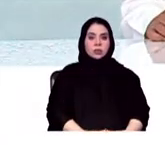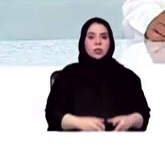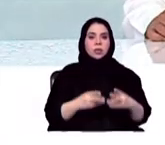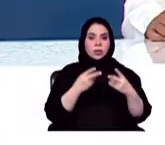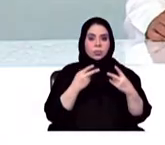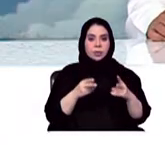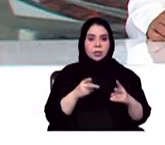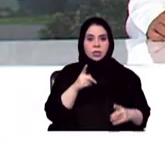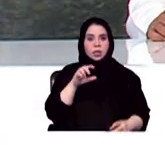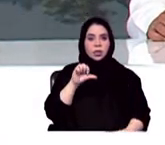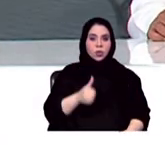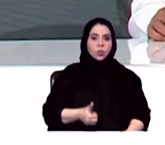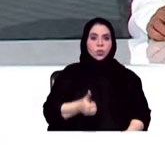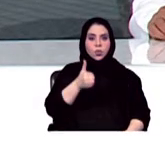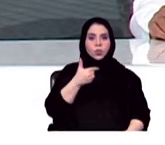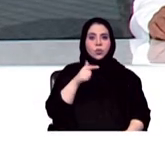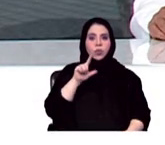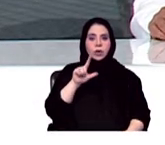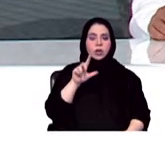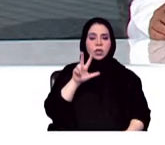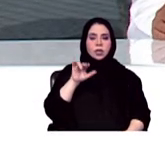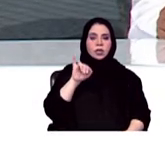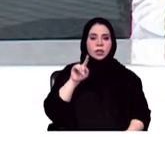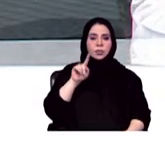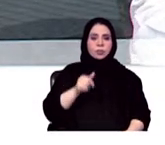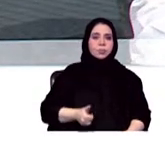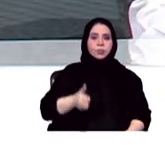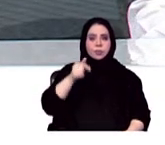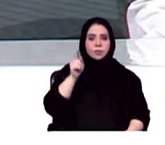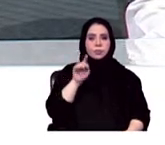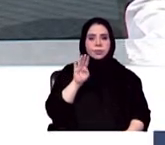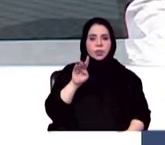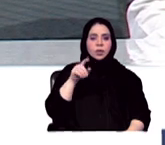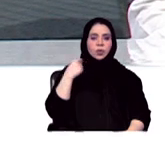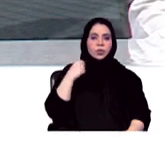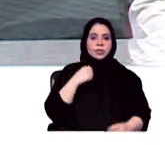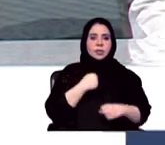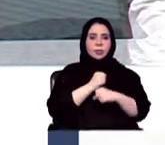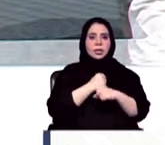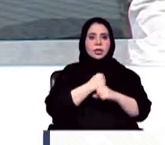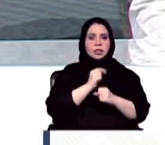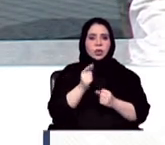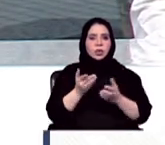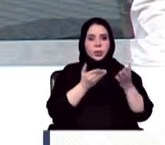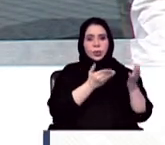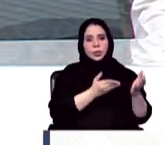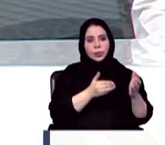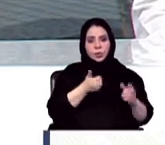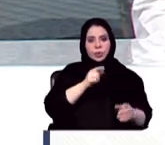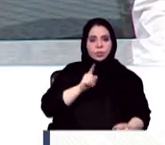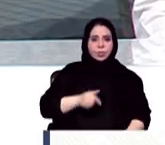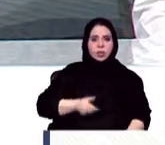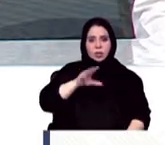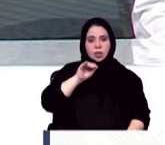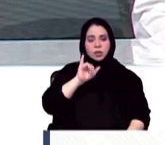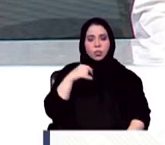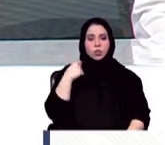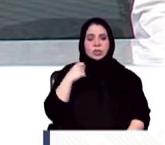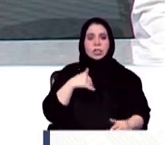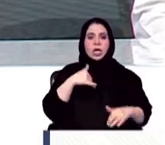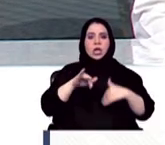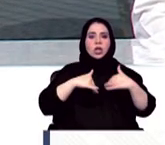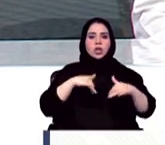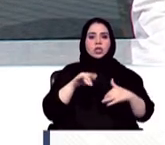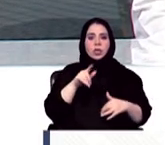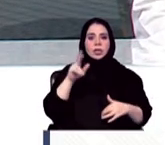قام سعاده المهندس وائل بن ناصر المبارك وزير شؤون البلديات والزراعه بحضور سعاده المهندس ابراهيم بن حسن الحواج